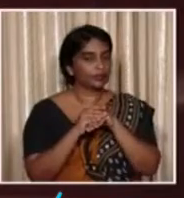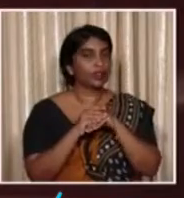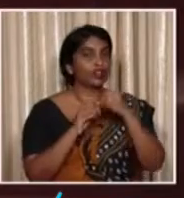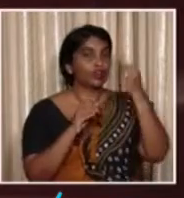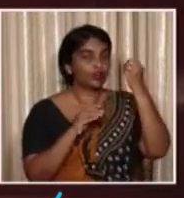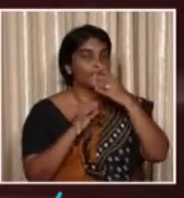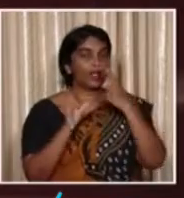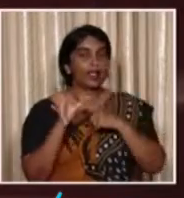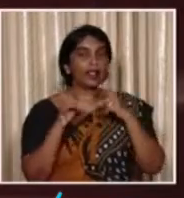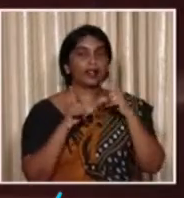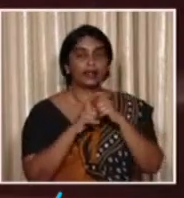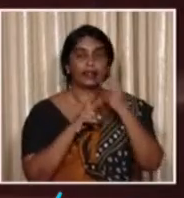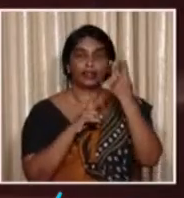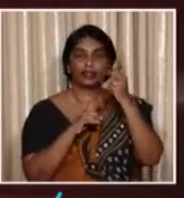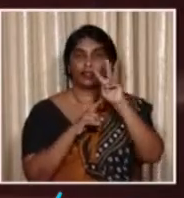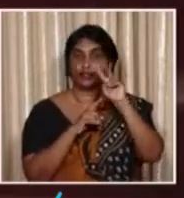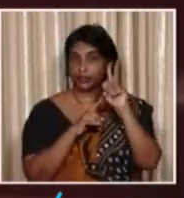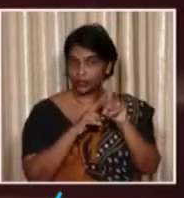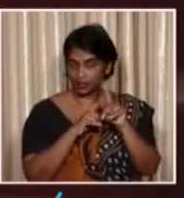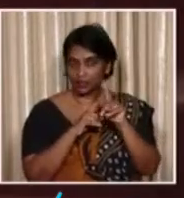අංක